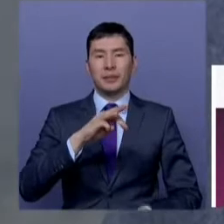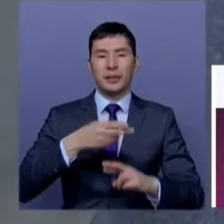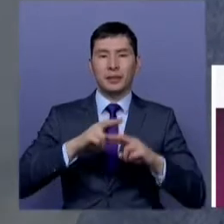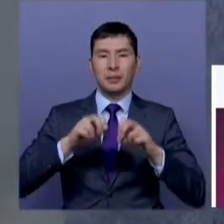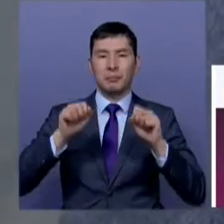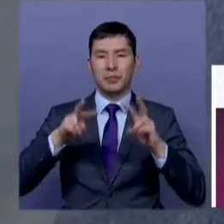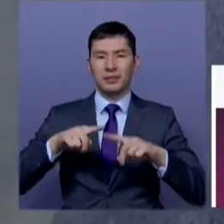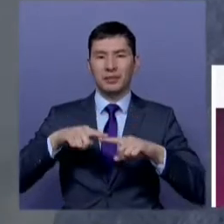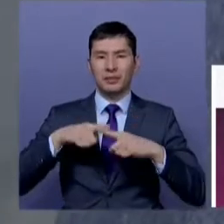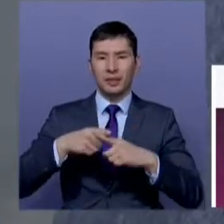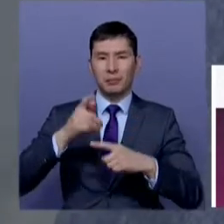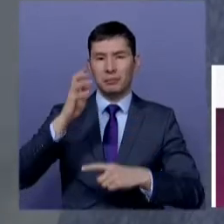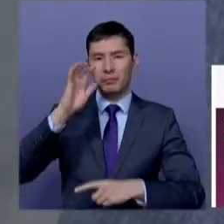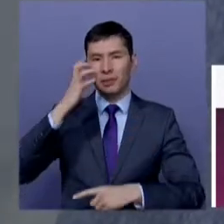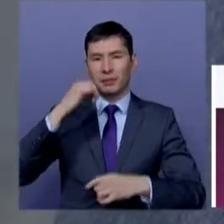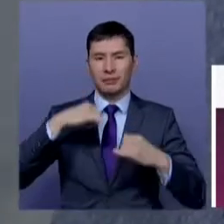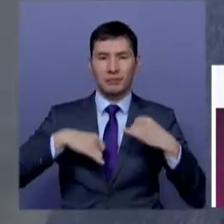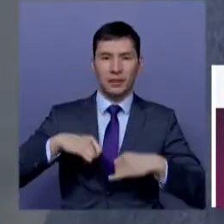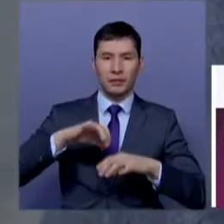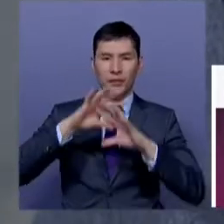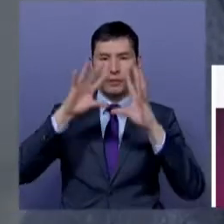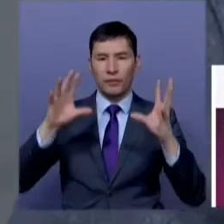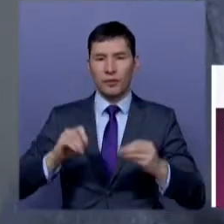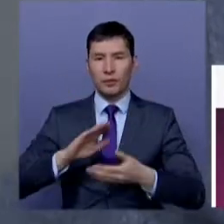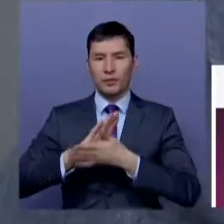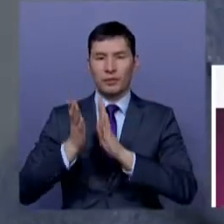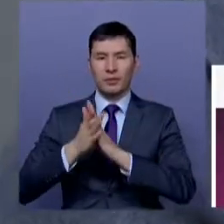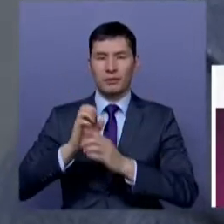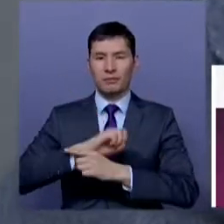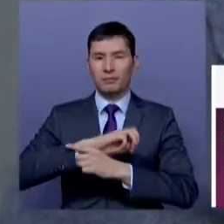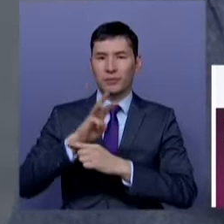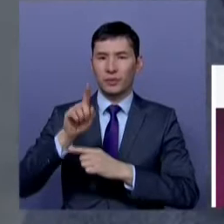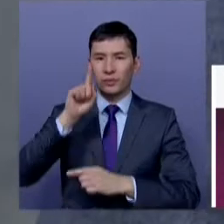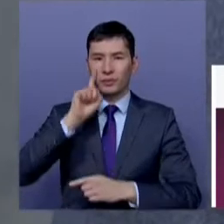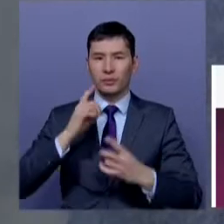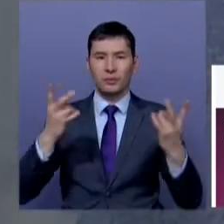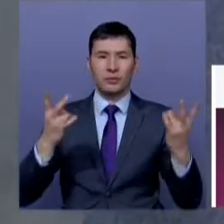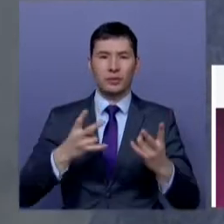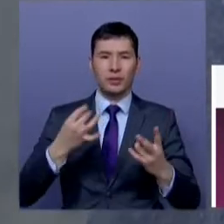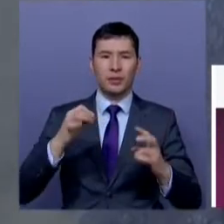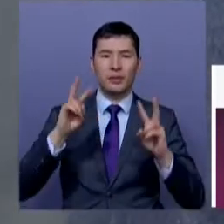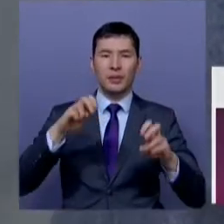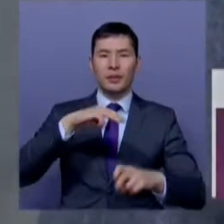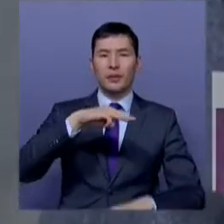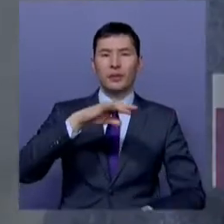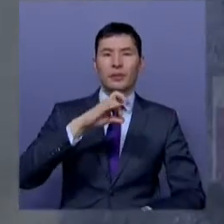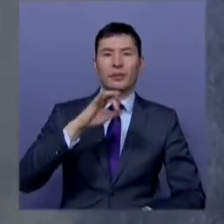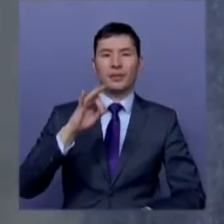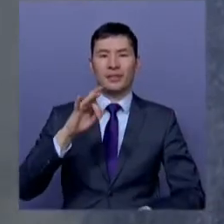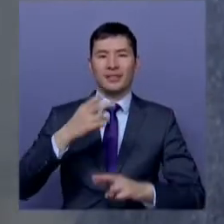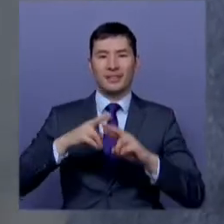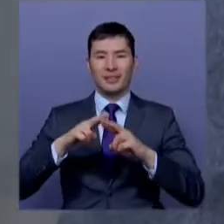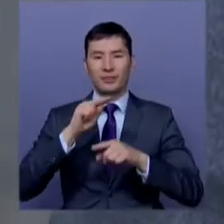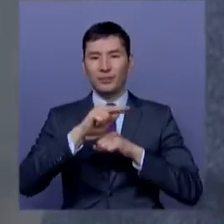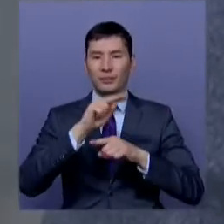техникалық, психологиялық және педагогикалық жағдай жасау қажет. Бұған қоса тьюторлар мен көмекші мамандар қажет. Айтылған қызметтің барлығына жергілікті